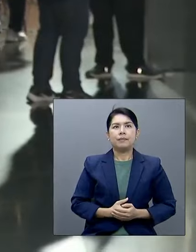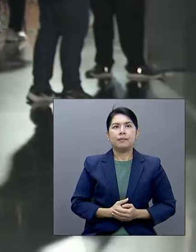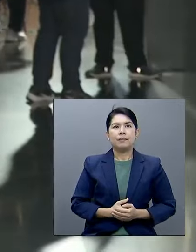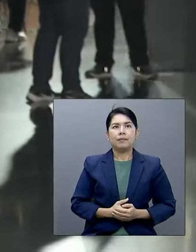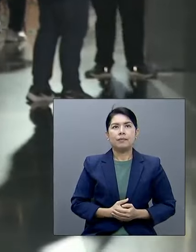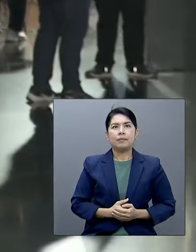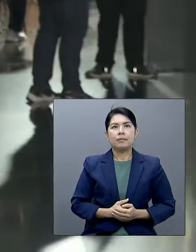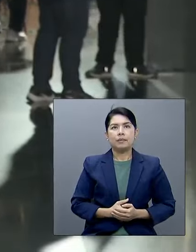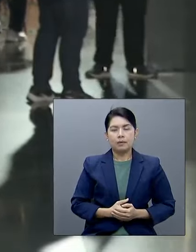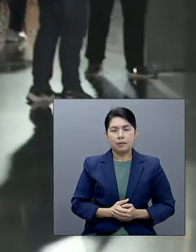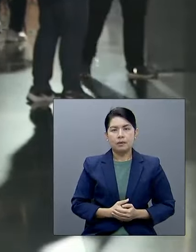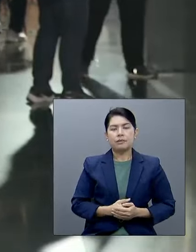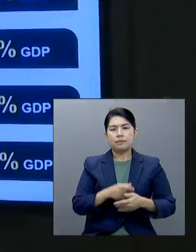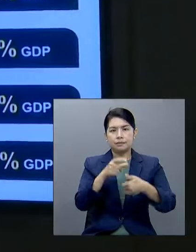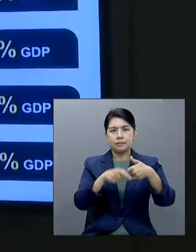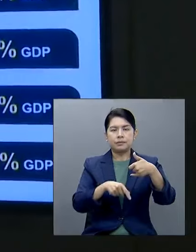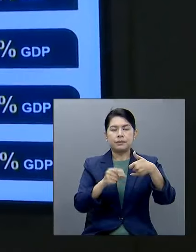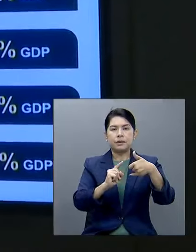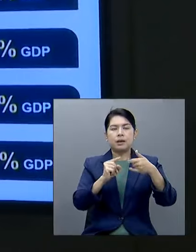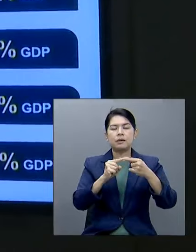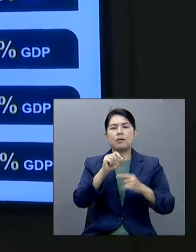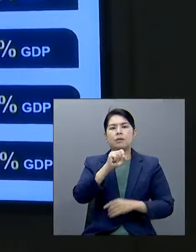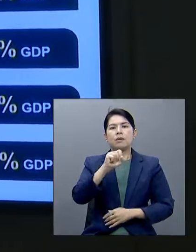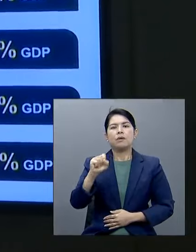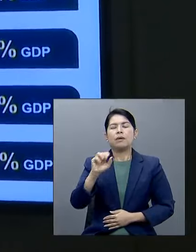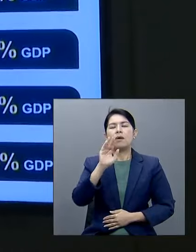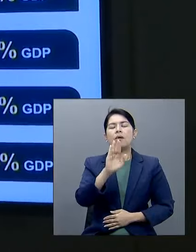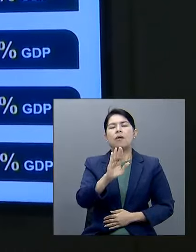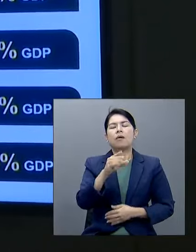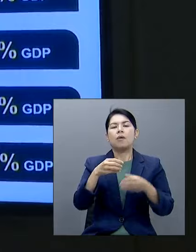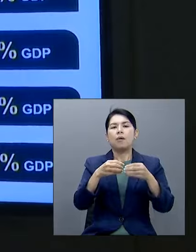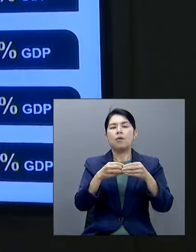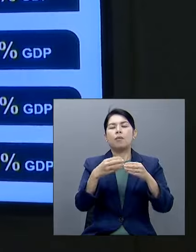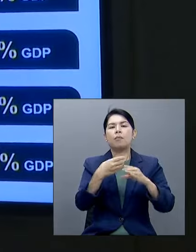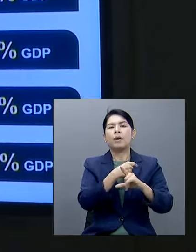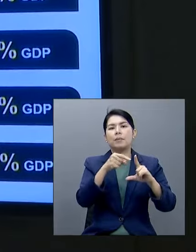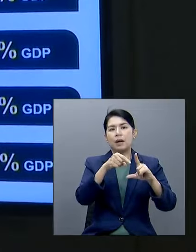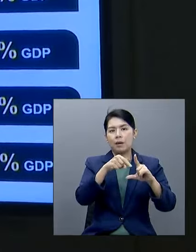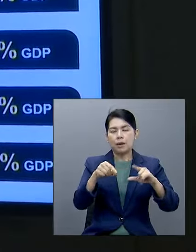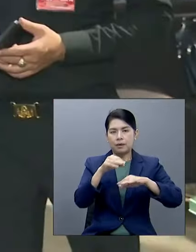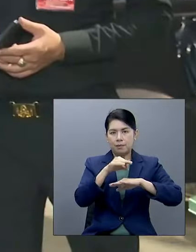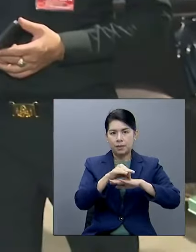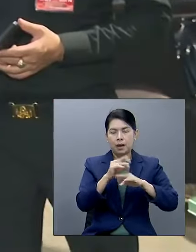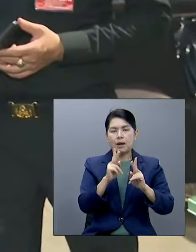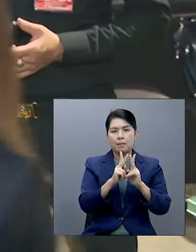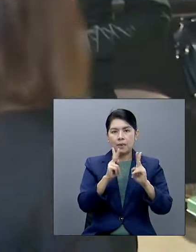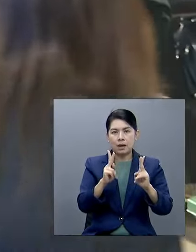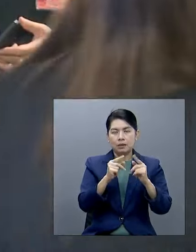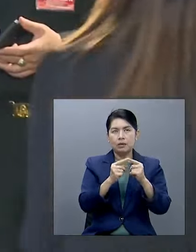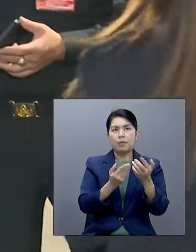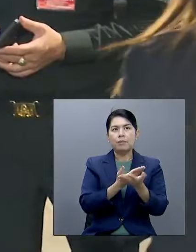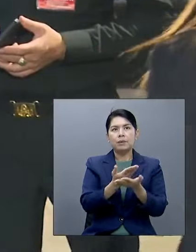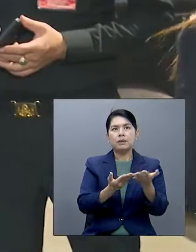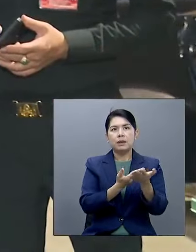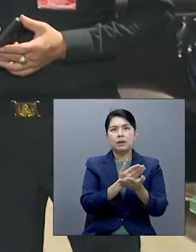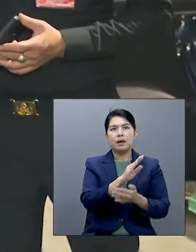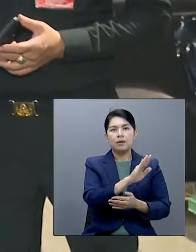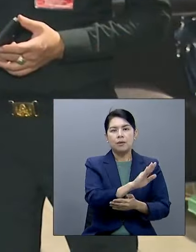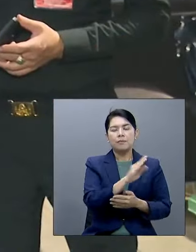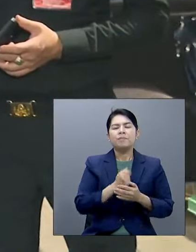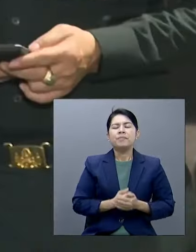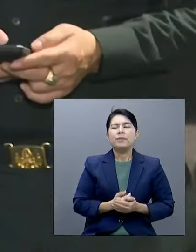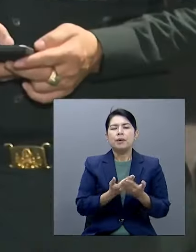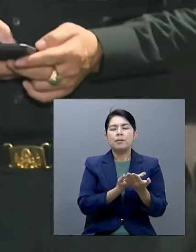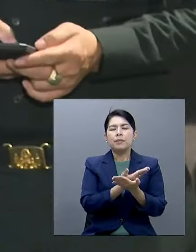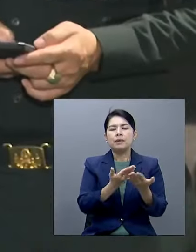ขณะที่นายชยพลสะท้อนดีสส.ก้าวไกลในฐานะกรรมาธิการวิสามัญพิจารณางบปี2567ซีกฝ่ายค้านค่ะก็เปิดเผยถึ